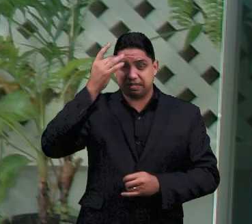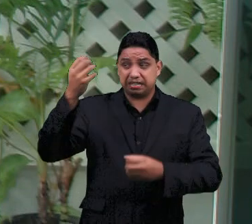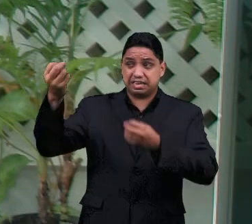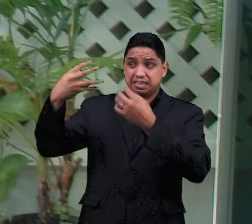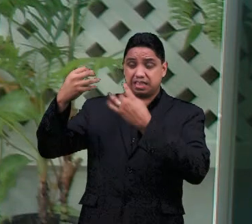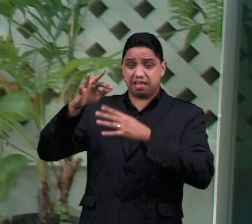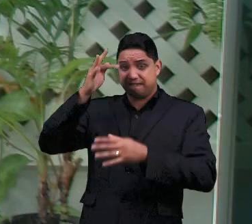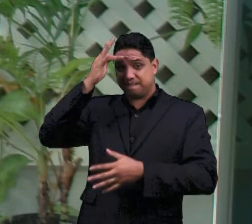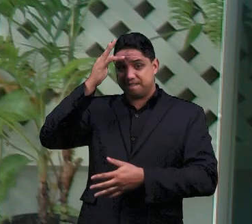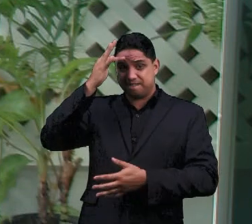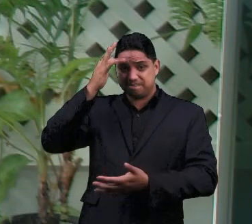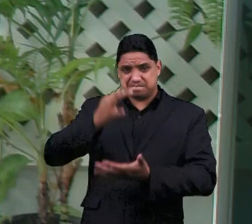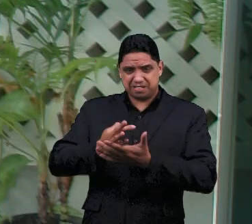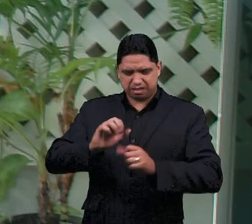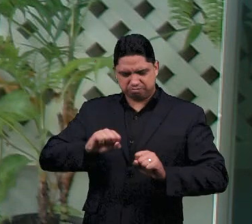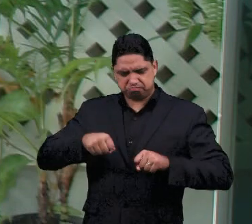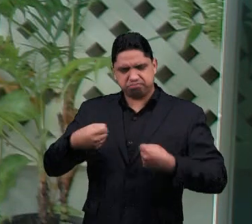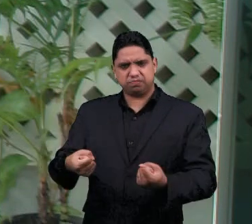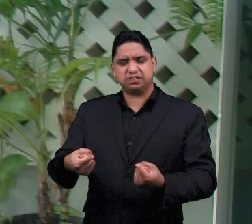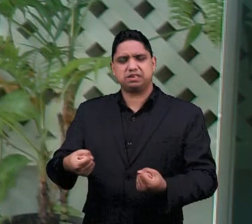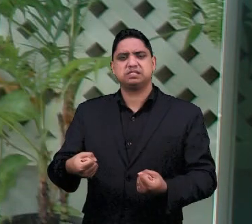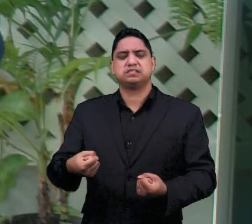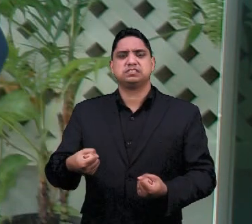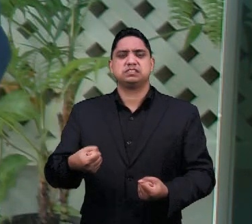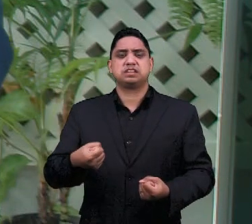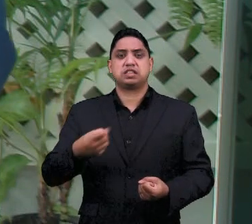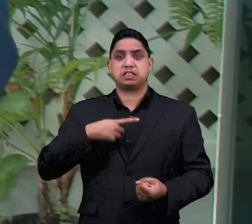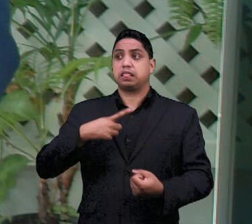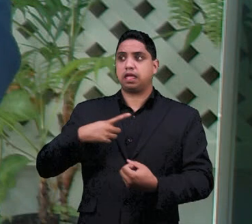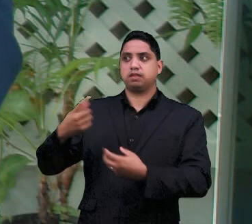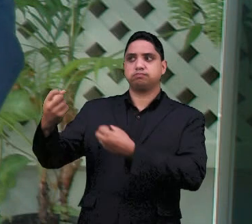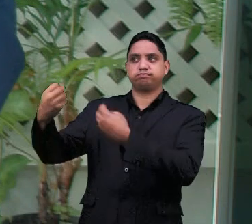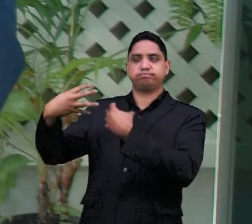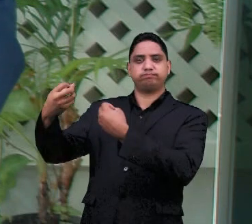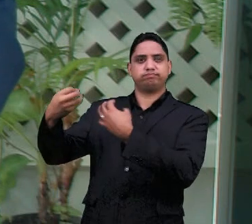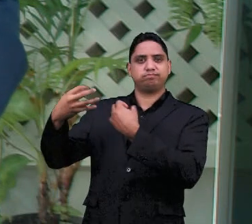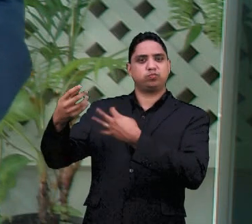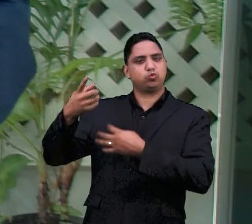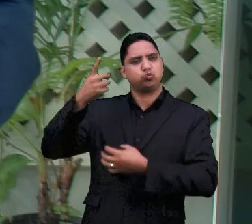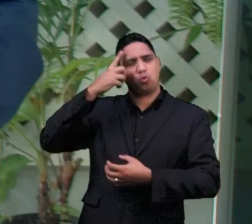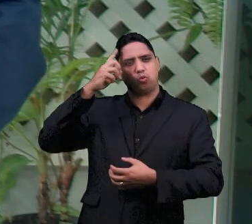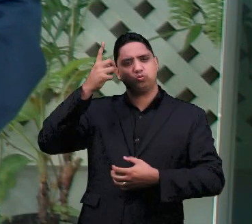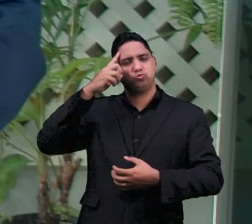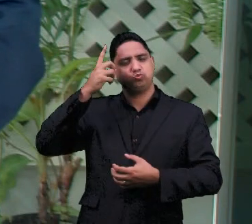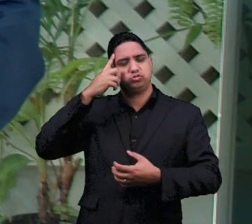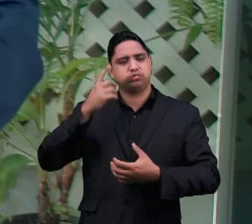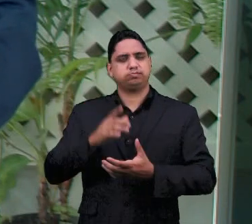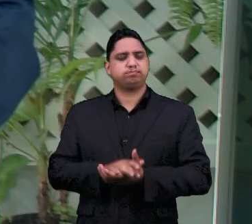aimant plus l'œuvre de l'Esprit, des enseignements qui nourrissent notre foi.